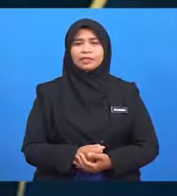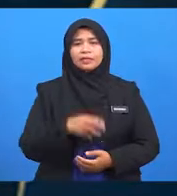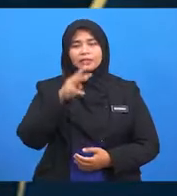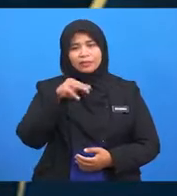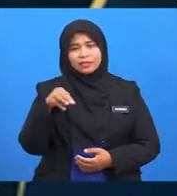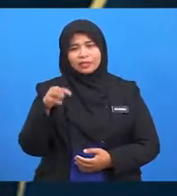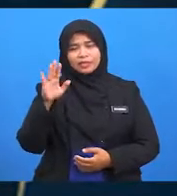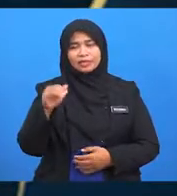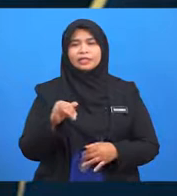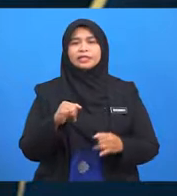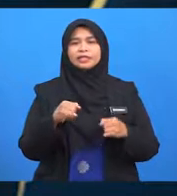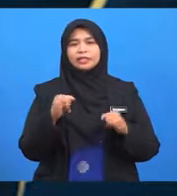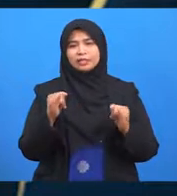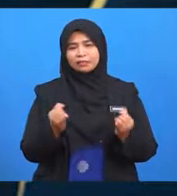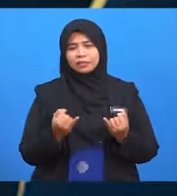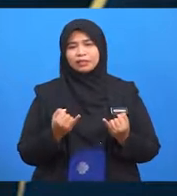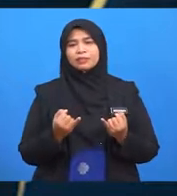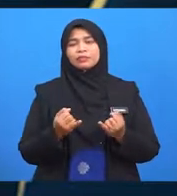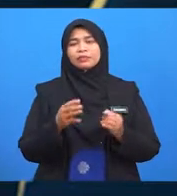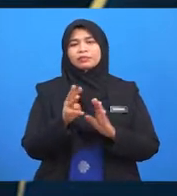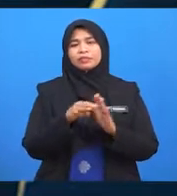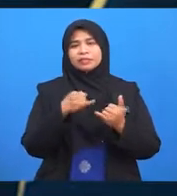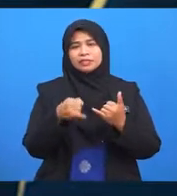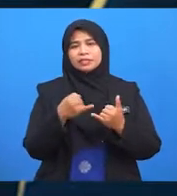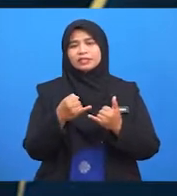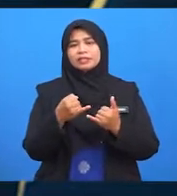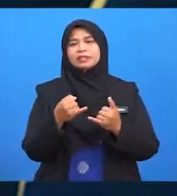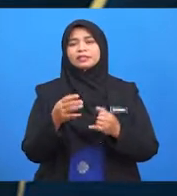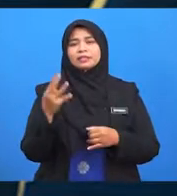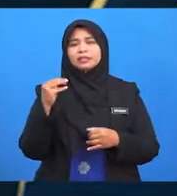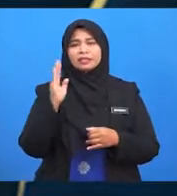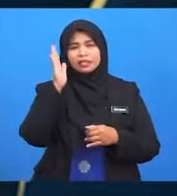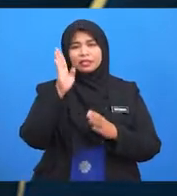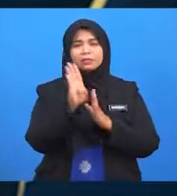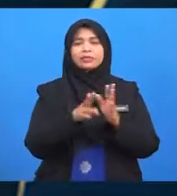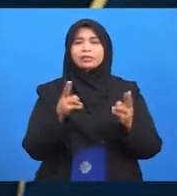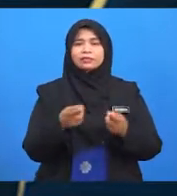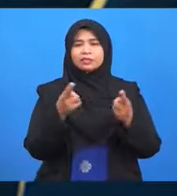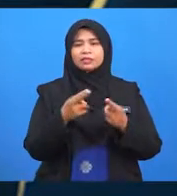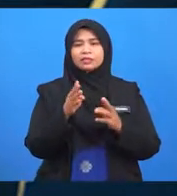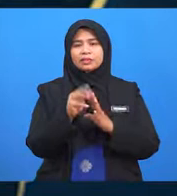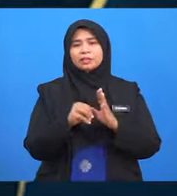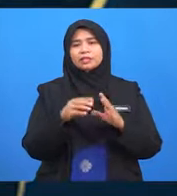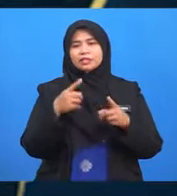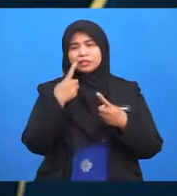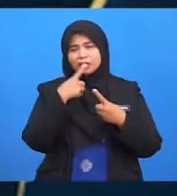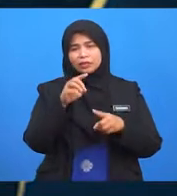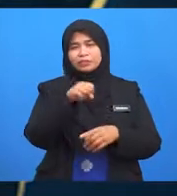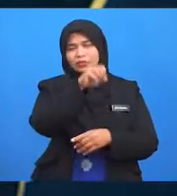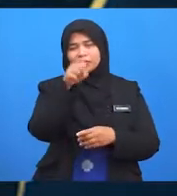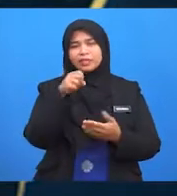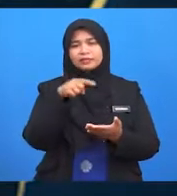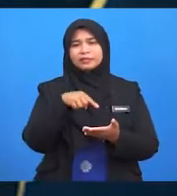Murid yang ingin berjaya, mereka akan berusaha menjawab soalan ustazah ini dalam tempoh masa yang